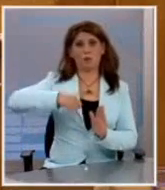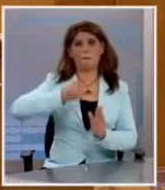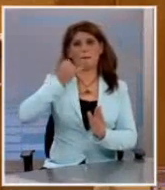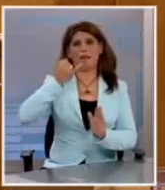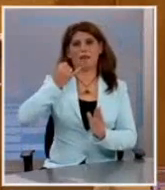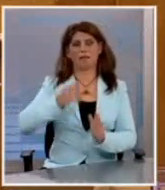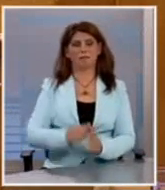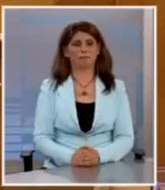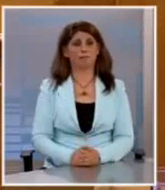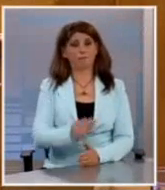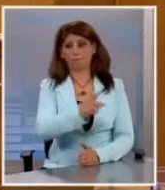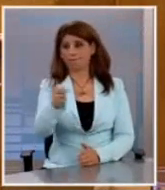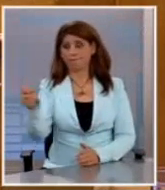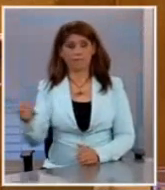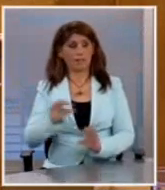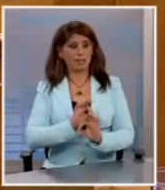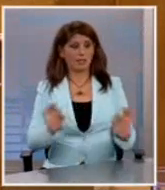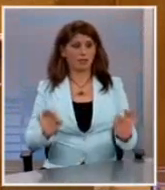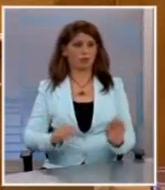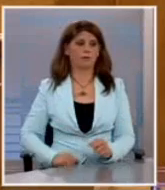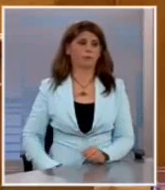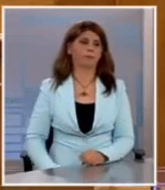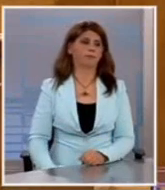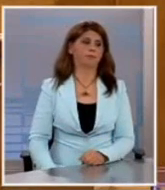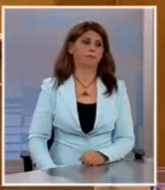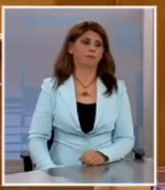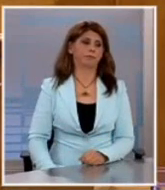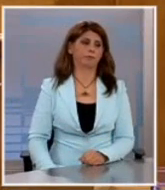σίγουροι, ορίστε...